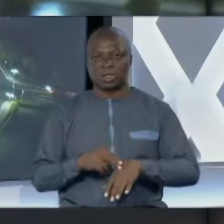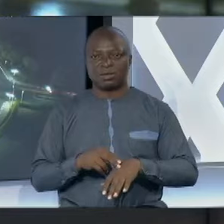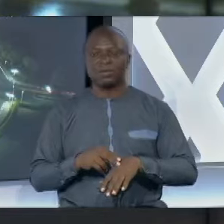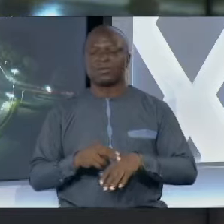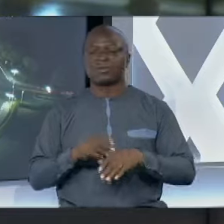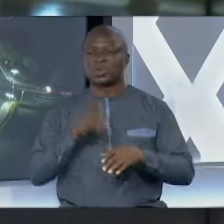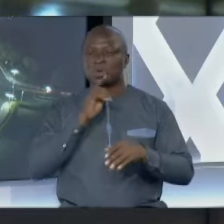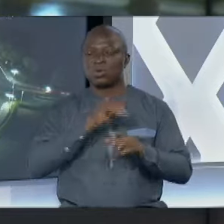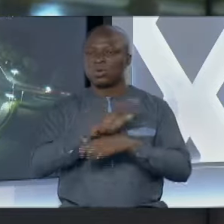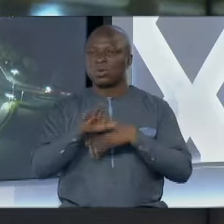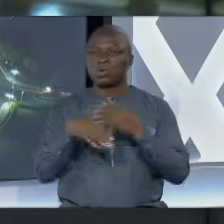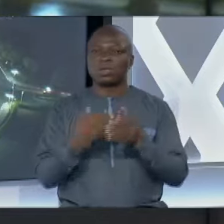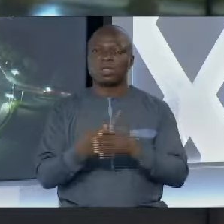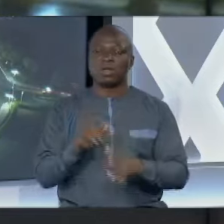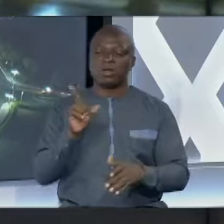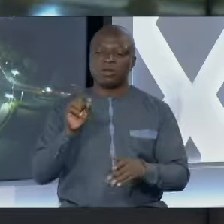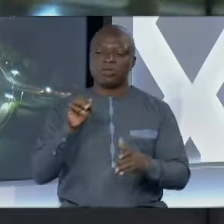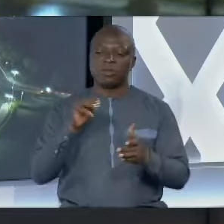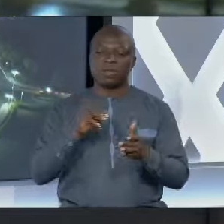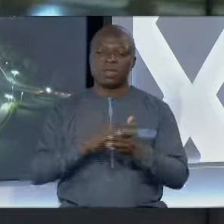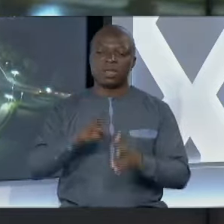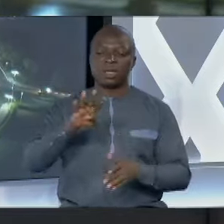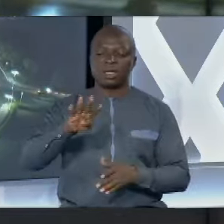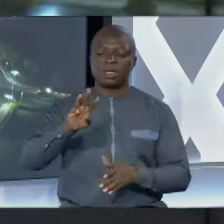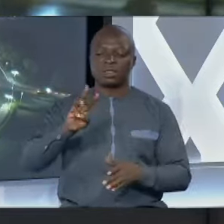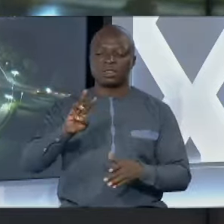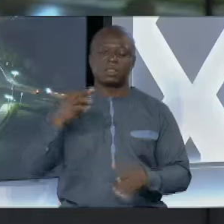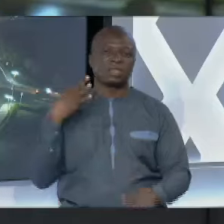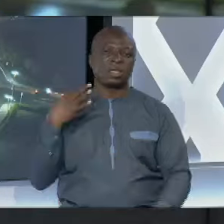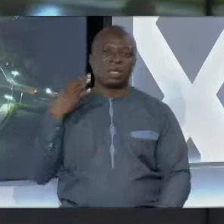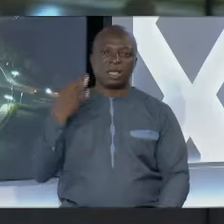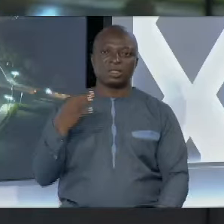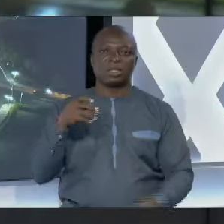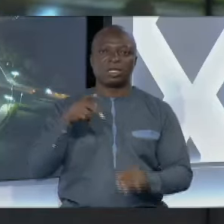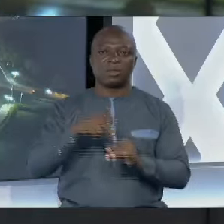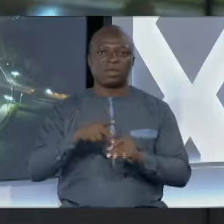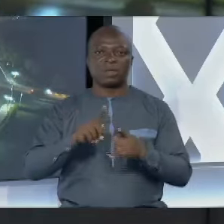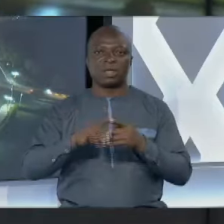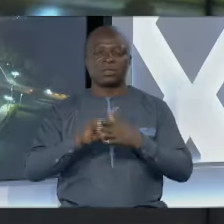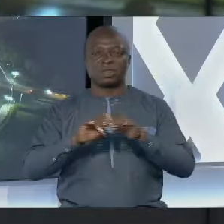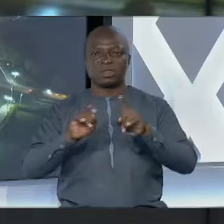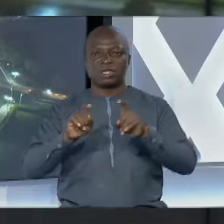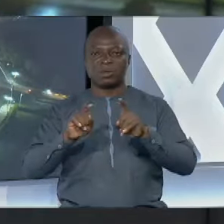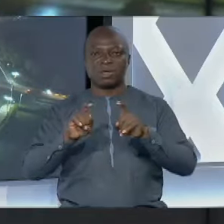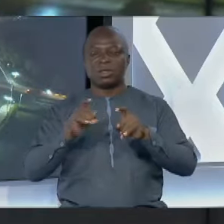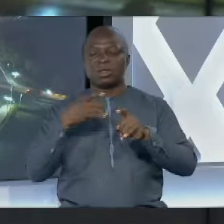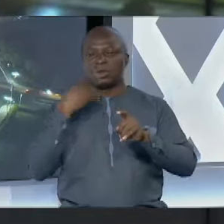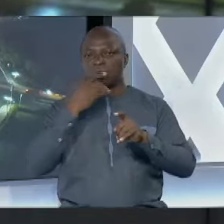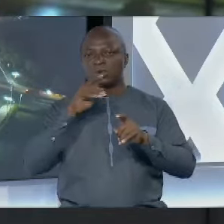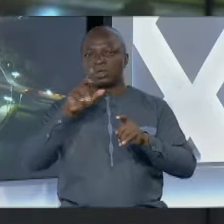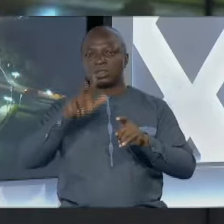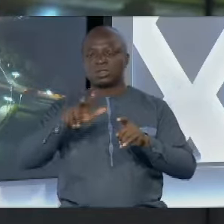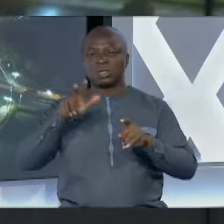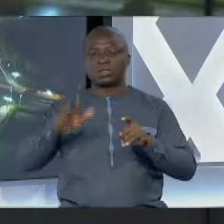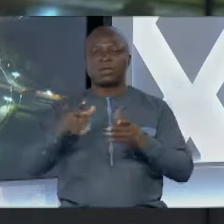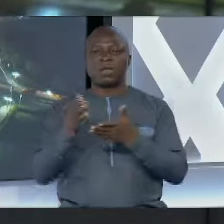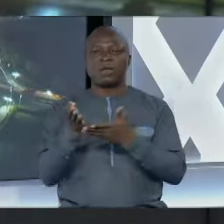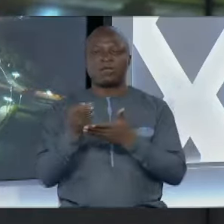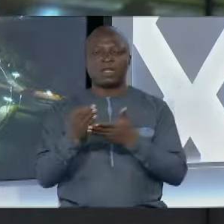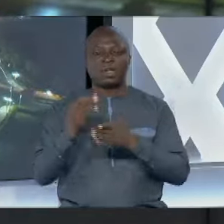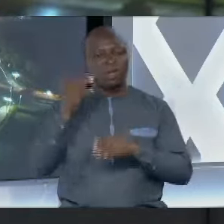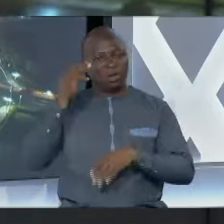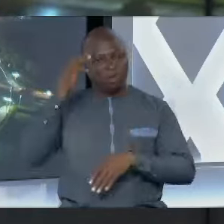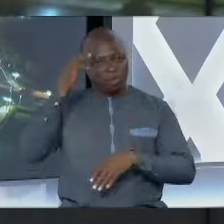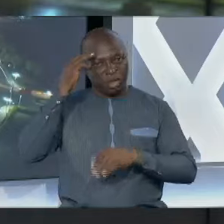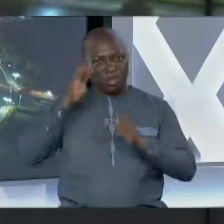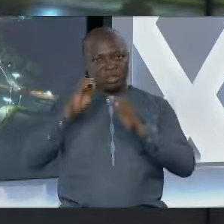Ce sont au total 20 046 candidats qui prennent part à cet examen dans 33 filières. Et le ministre de